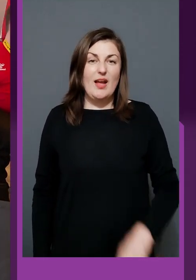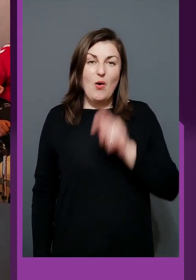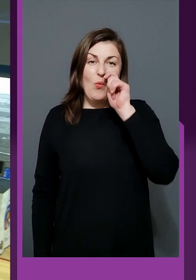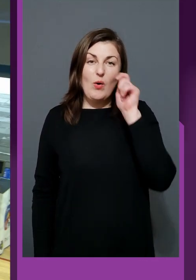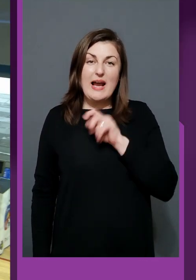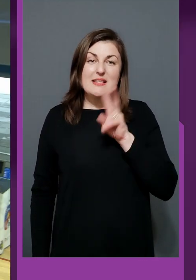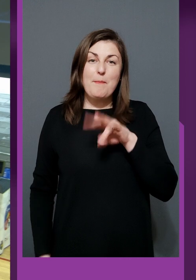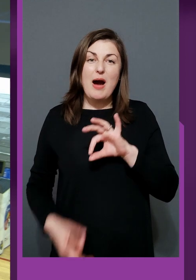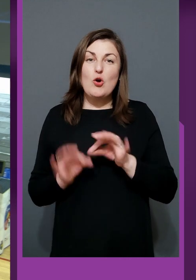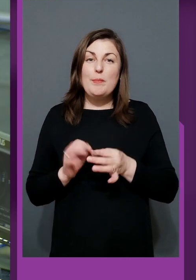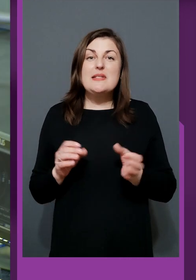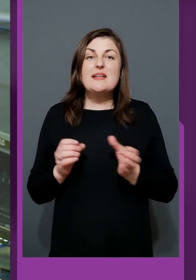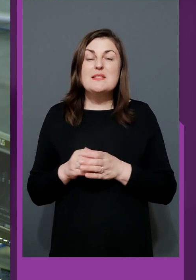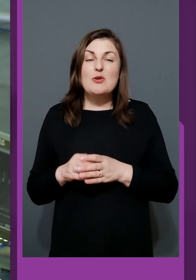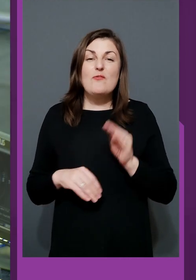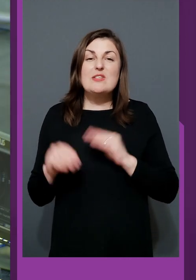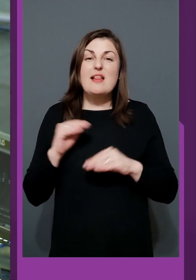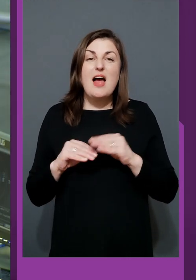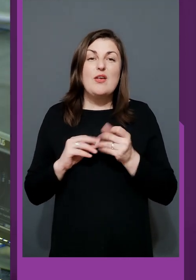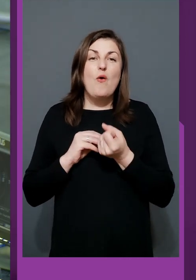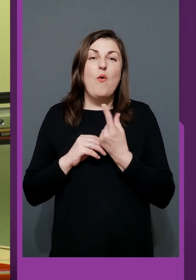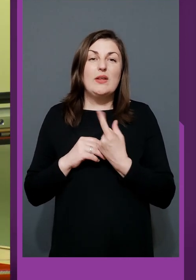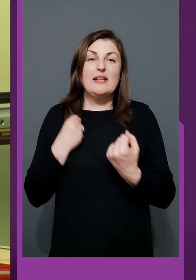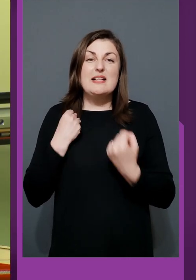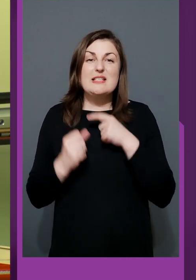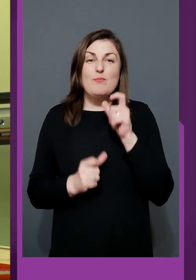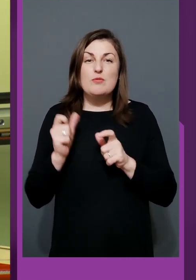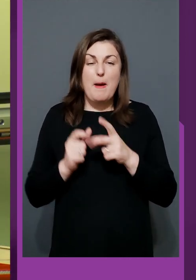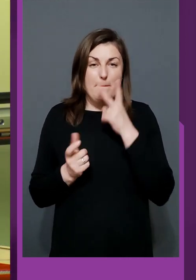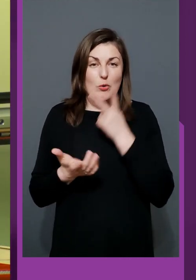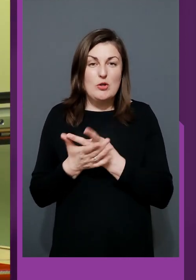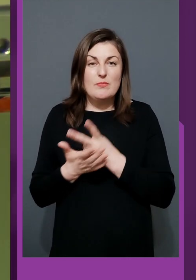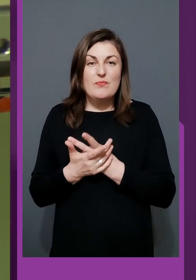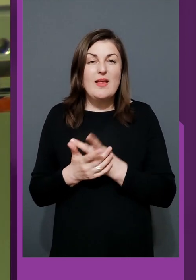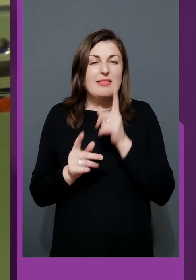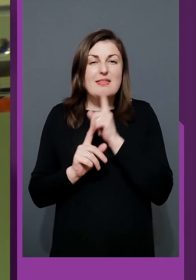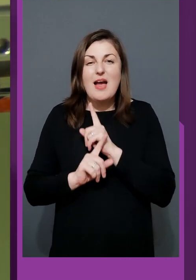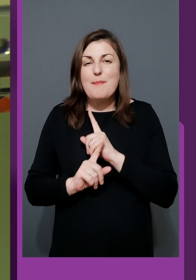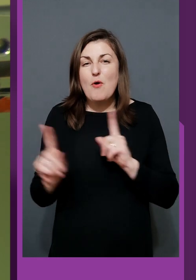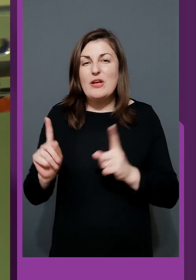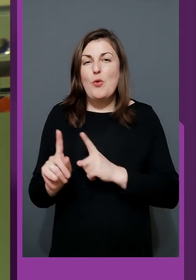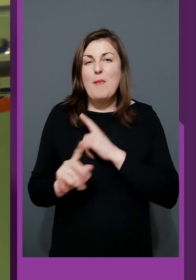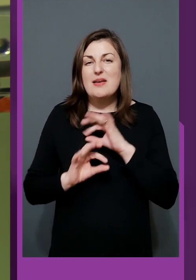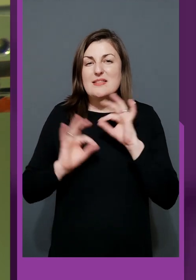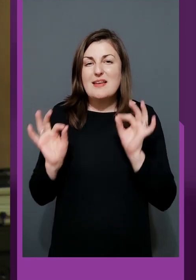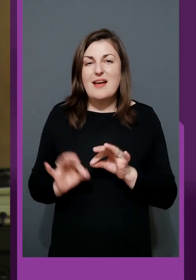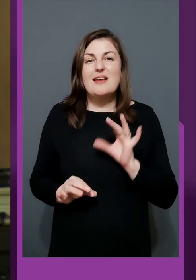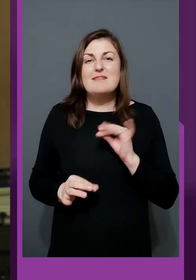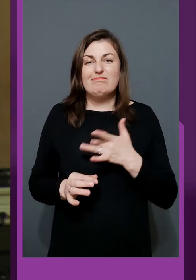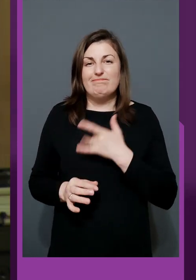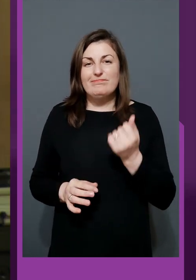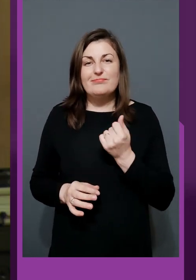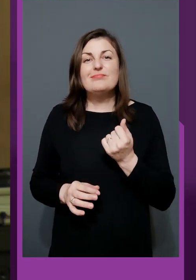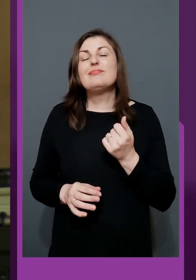українська паралімпійська збірна у складі 11ти спортсменів продемонструвала неймовірну майстерність та стійкість